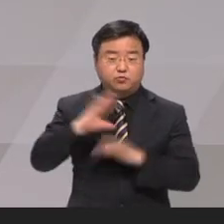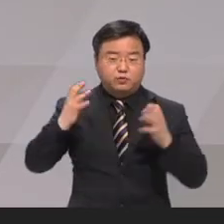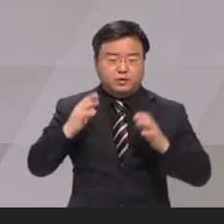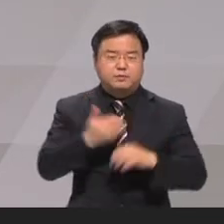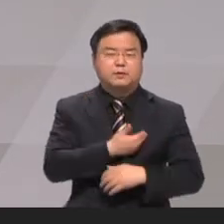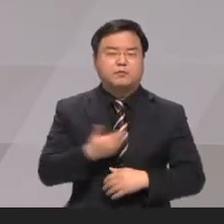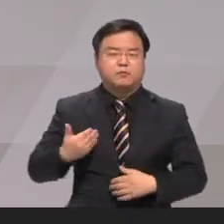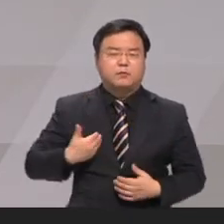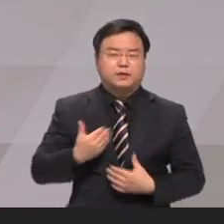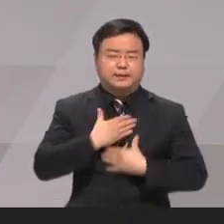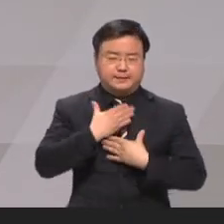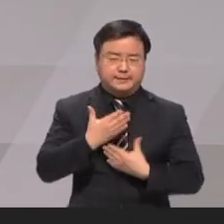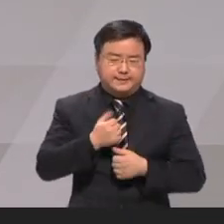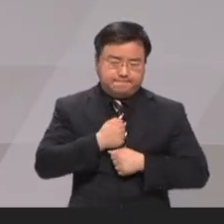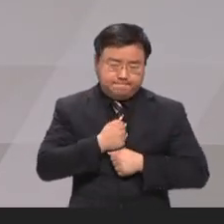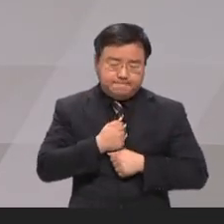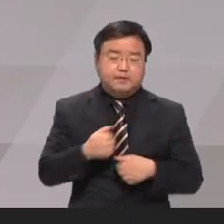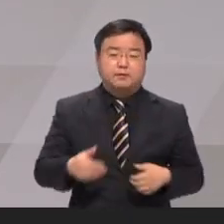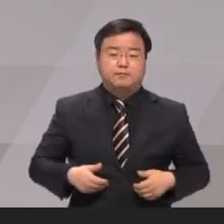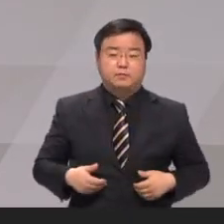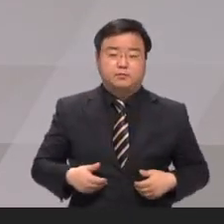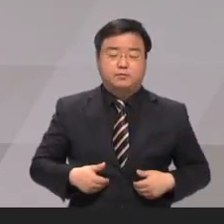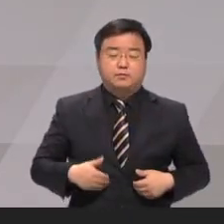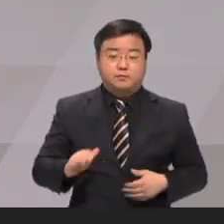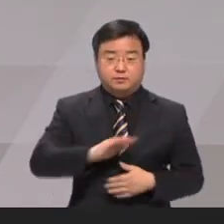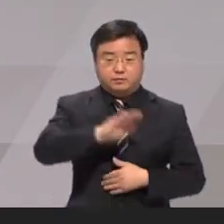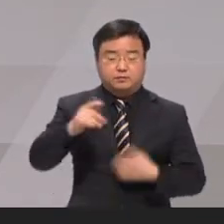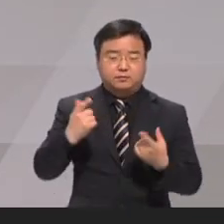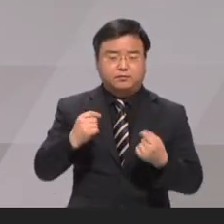든든하고 안전하게 지켜냈으면 좋겠습니다. 네. 저희도 이런